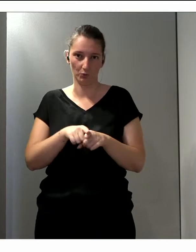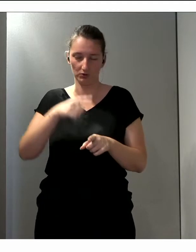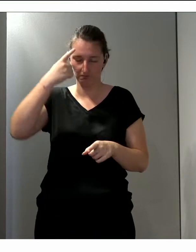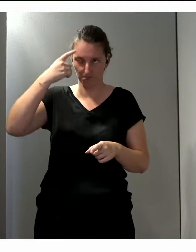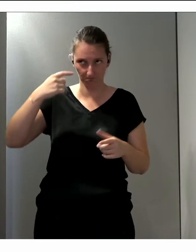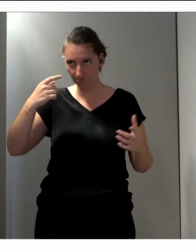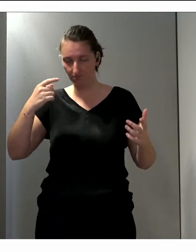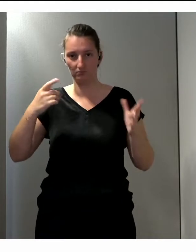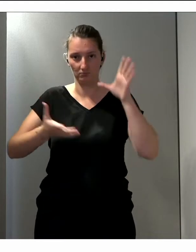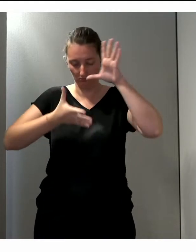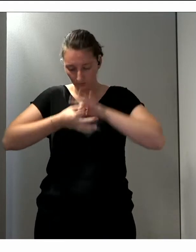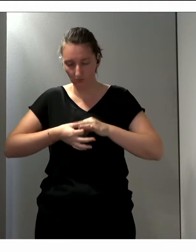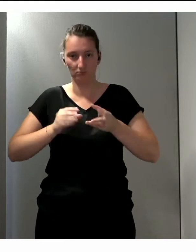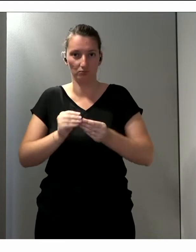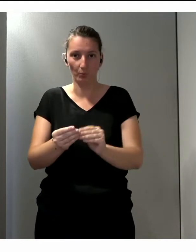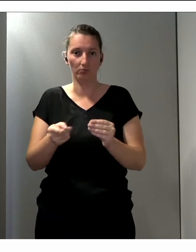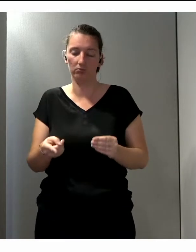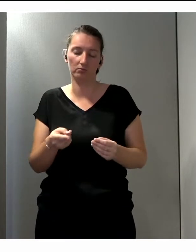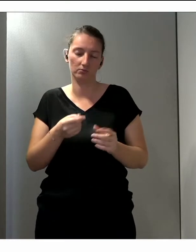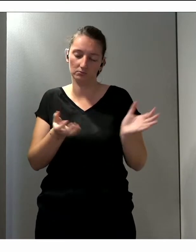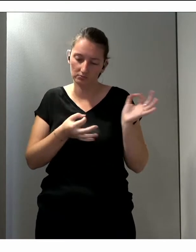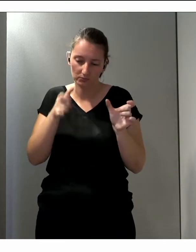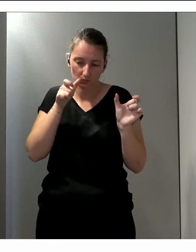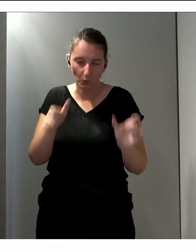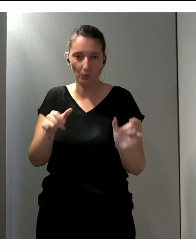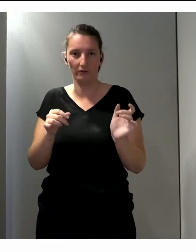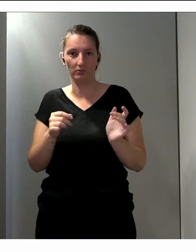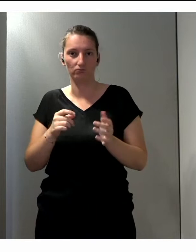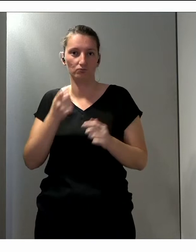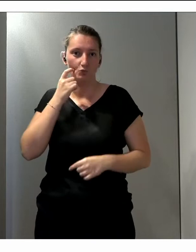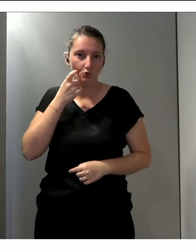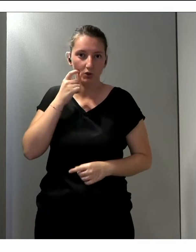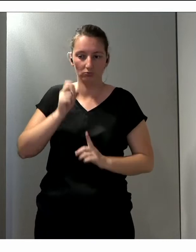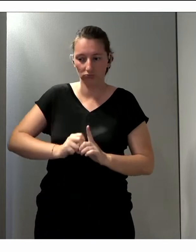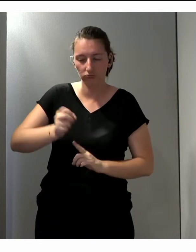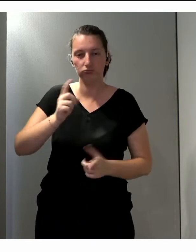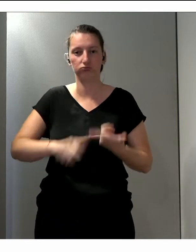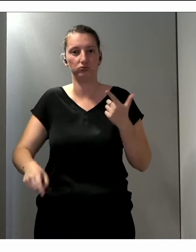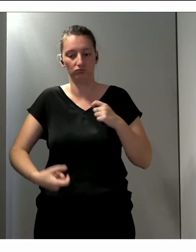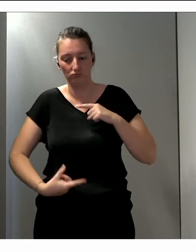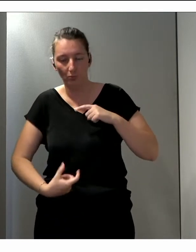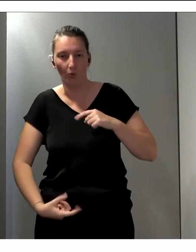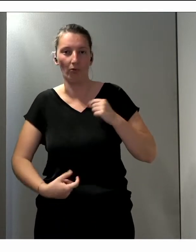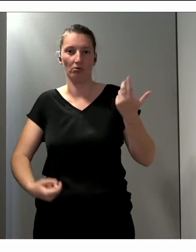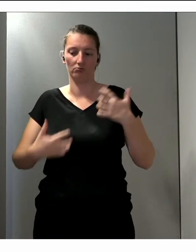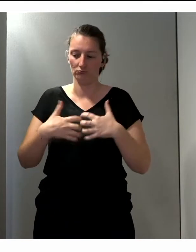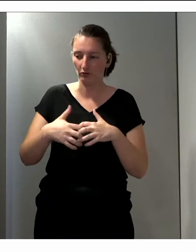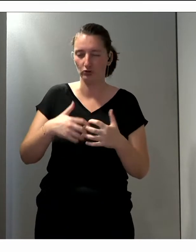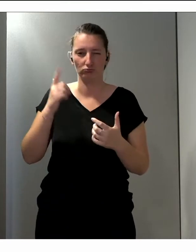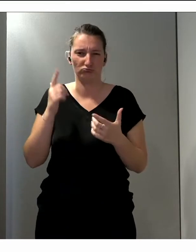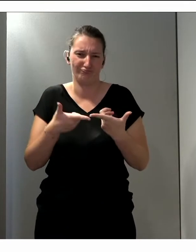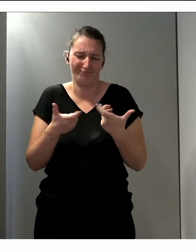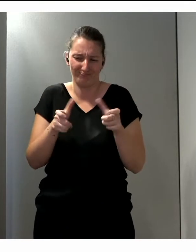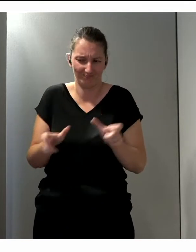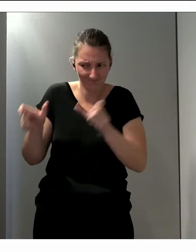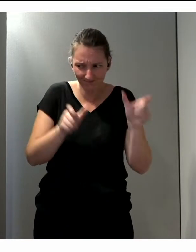fréquences, des surveillances fréquentes de glycémie, de tension artérielle, d'appareillage, d'hormonothérapie ou de chimiothérapie. Il